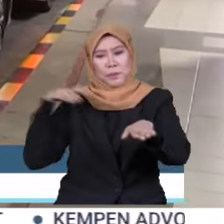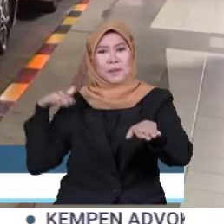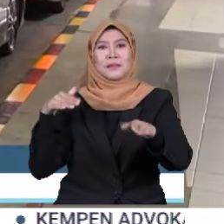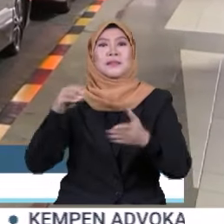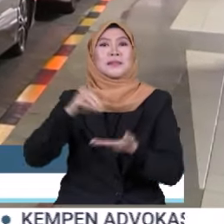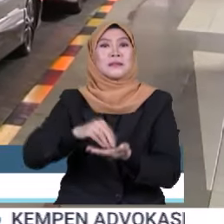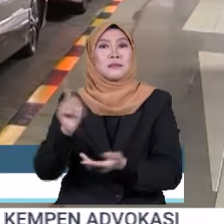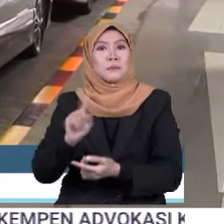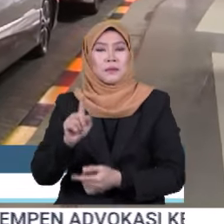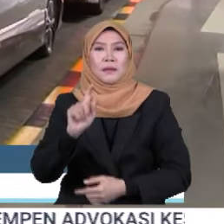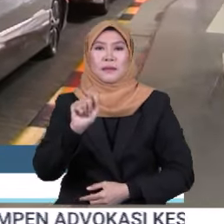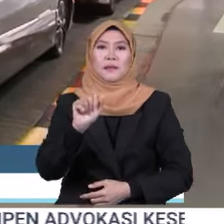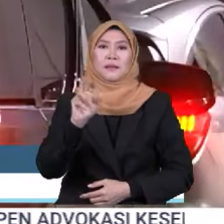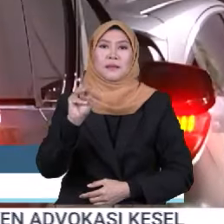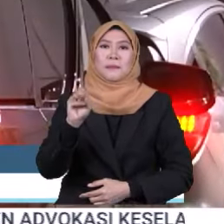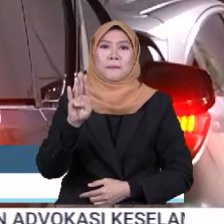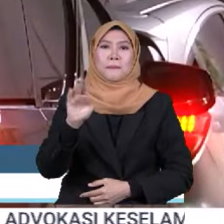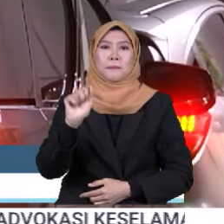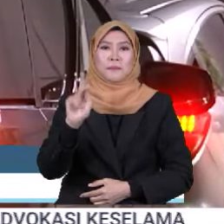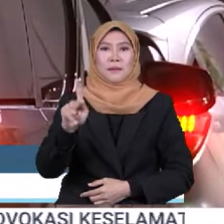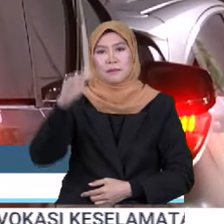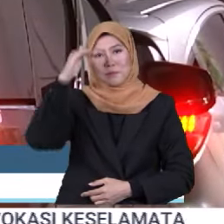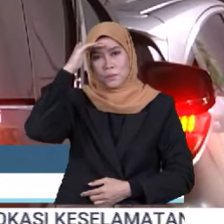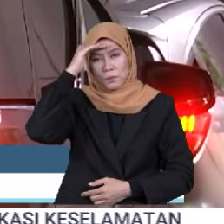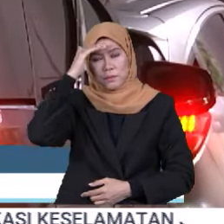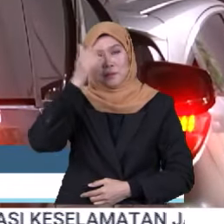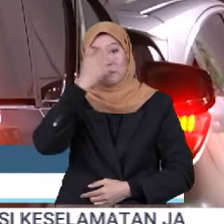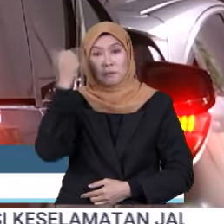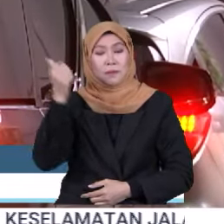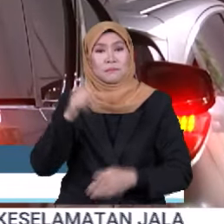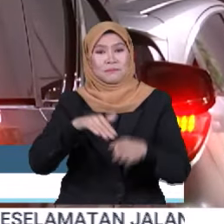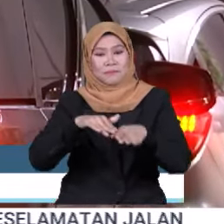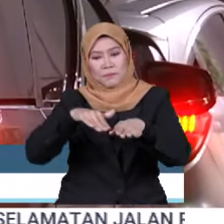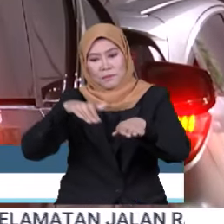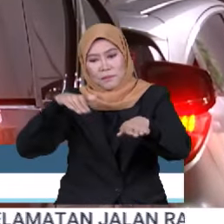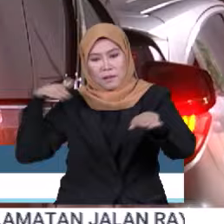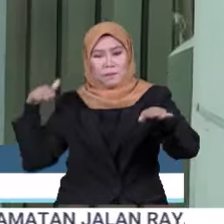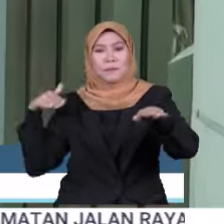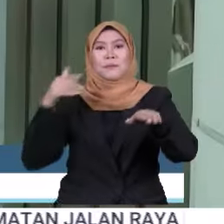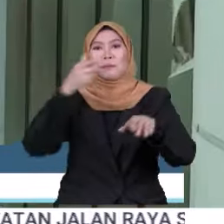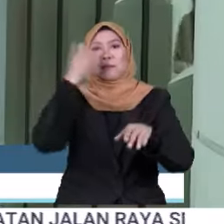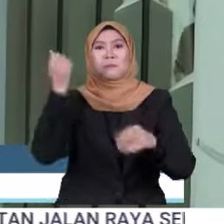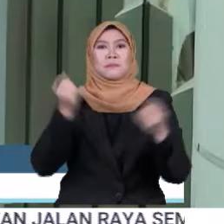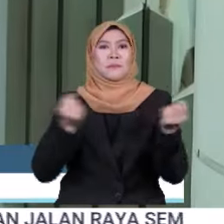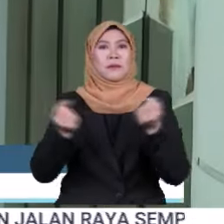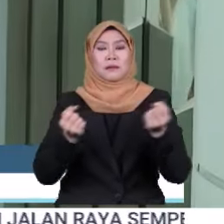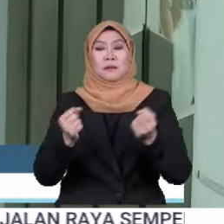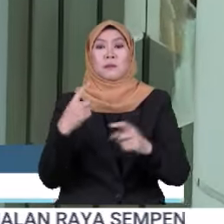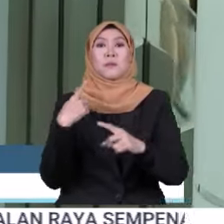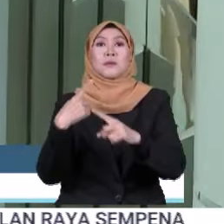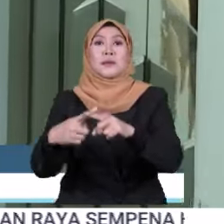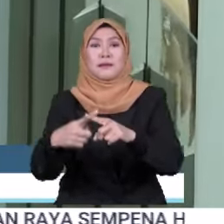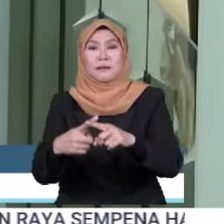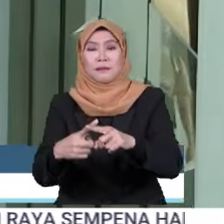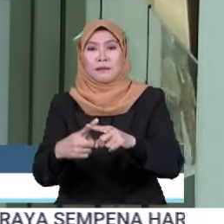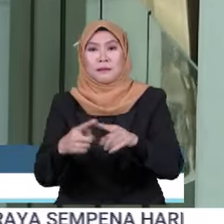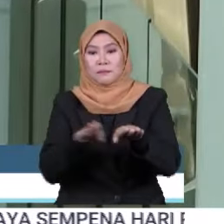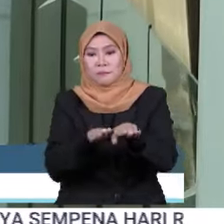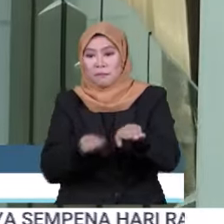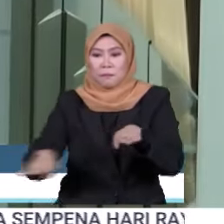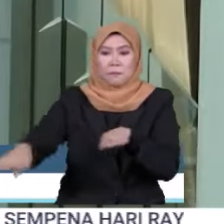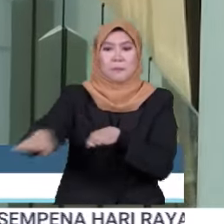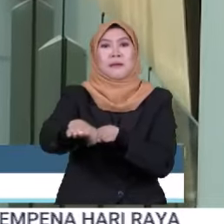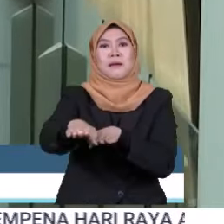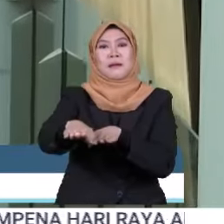lah. Terutamanya kesesakan yang disebabkan oleh kenderaan-kenderaan yang membuat kesalahan memotong barisan